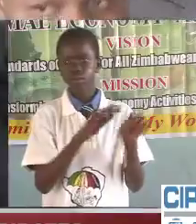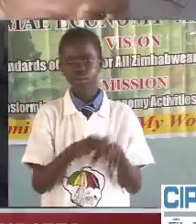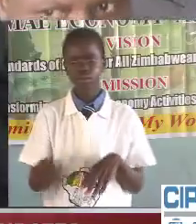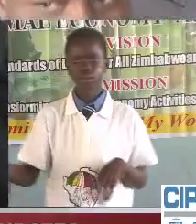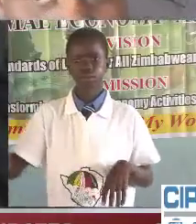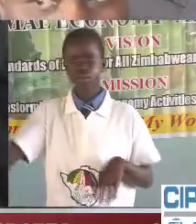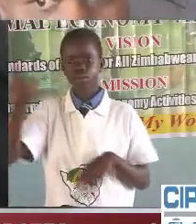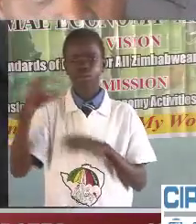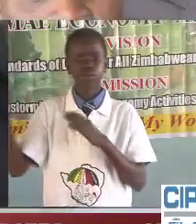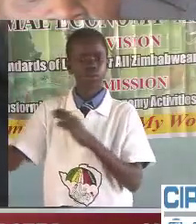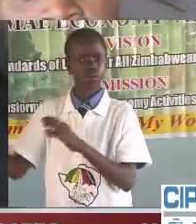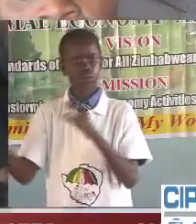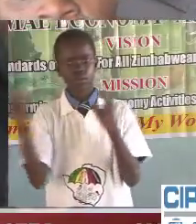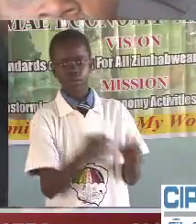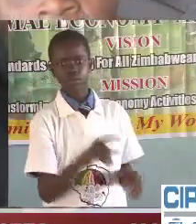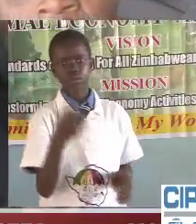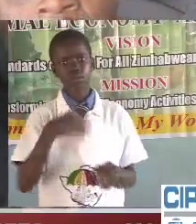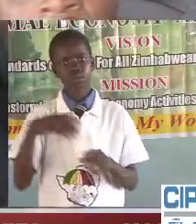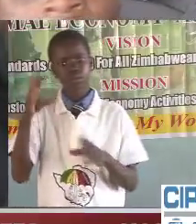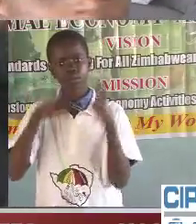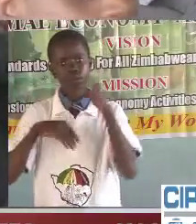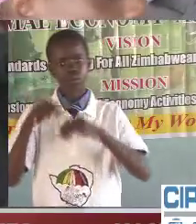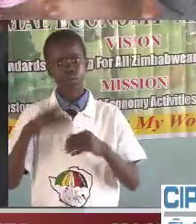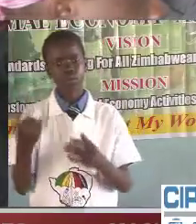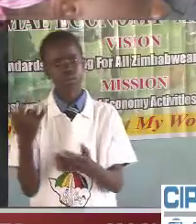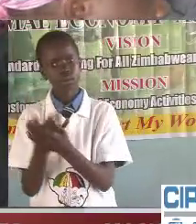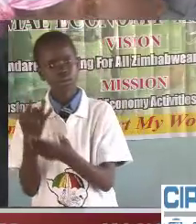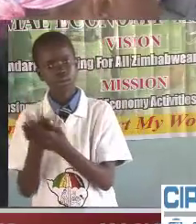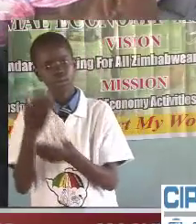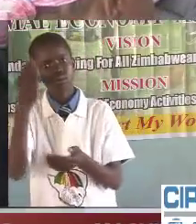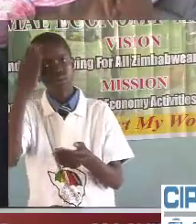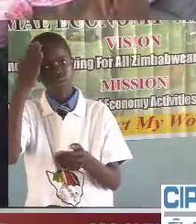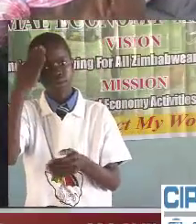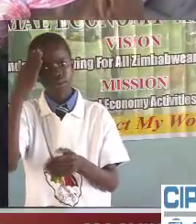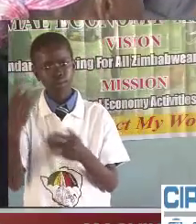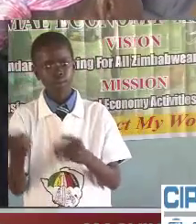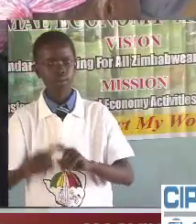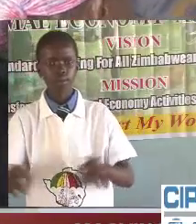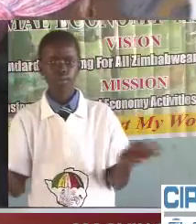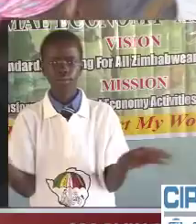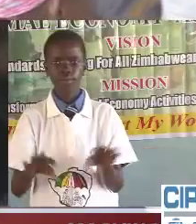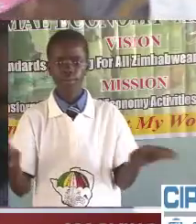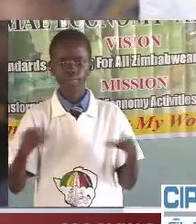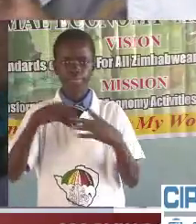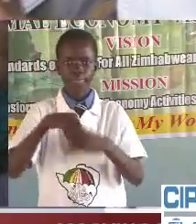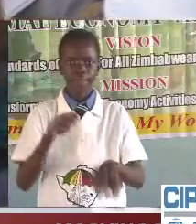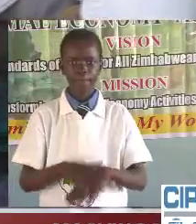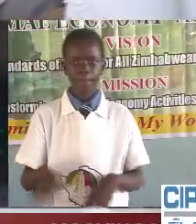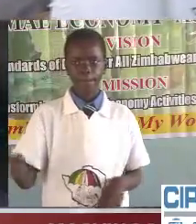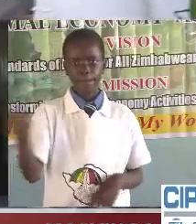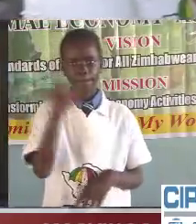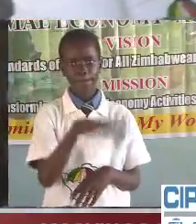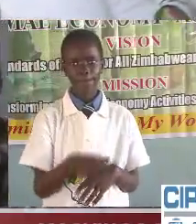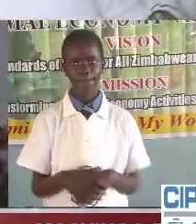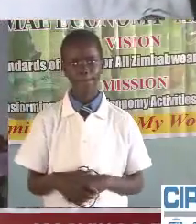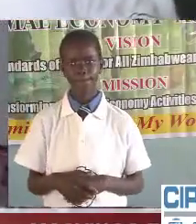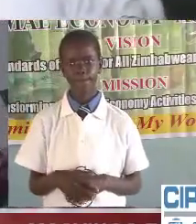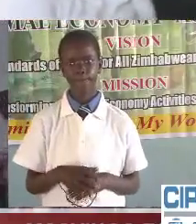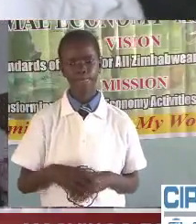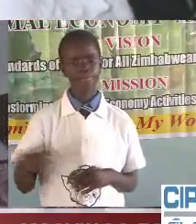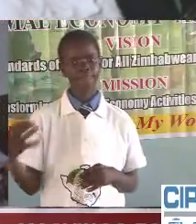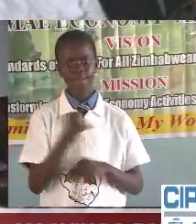ta list down toona kuti nherera idzi dzingabatirwa sei tichishanda pamwe chete nemaorganization vachitipa